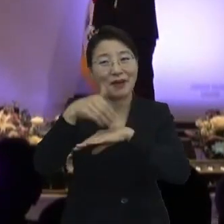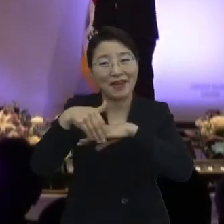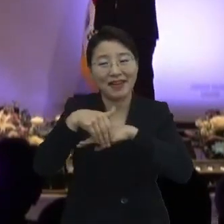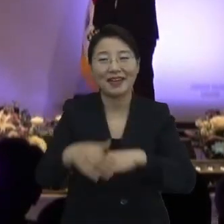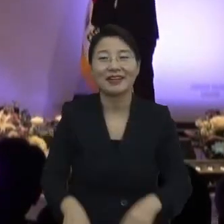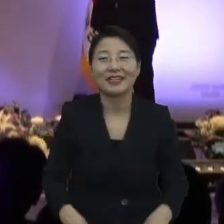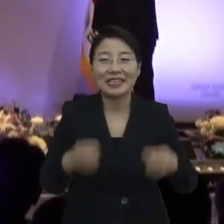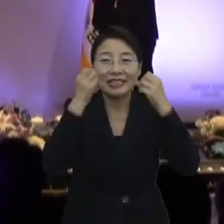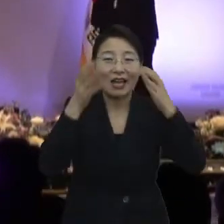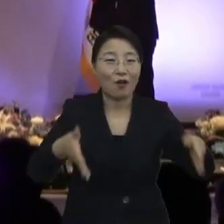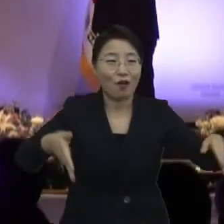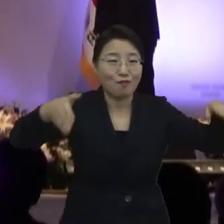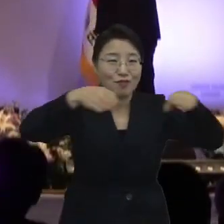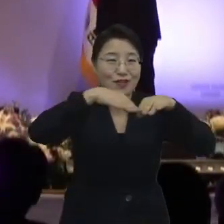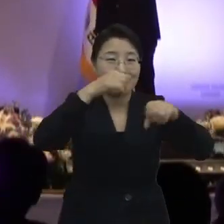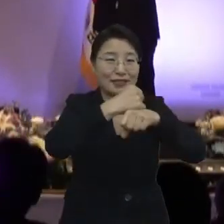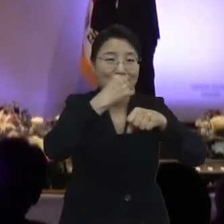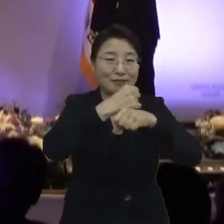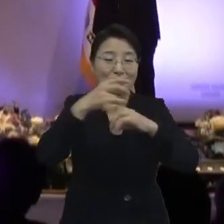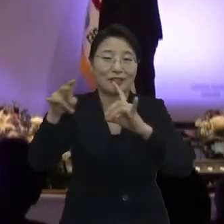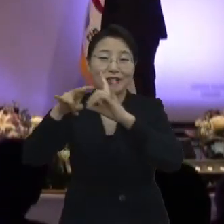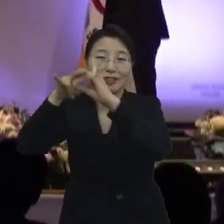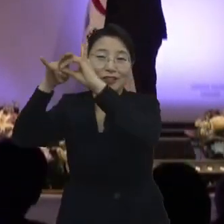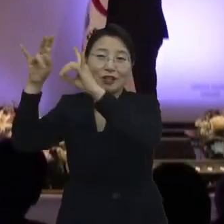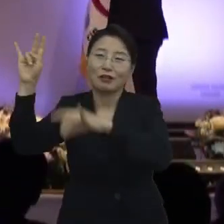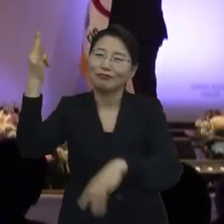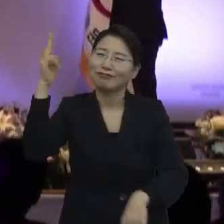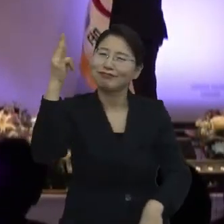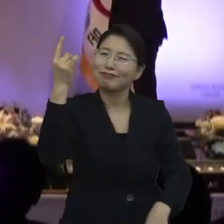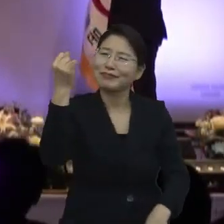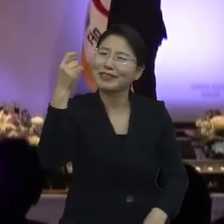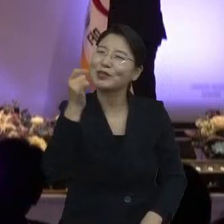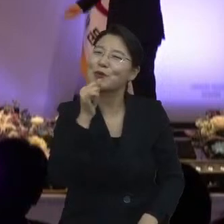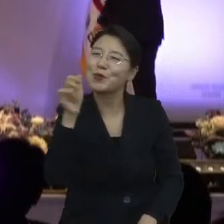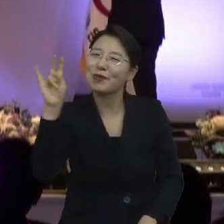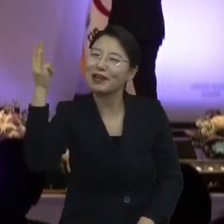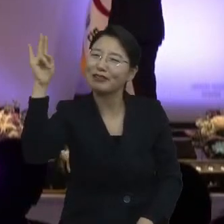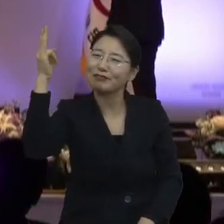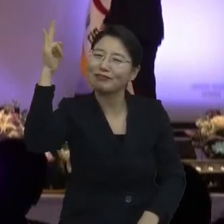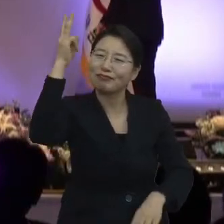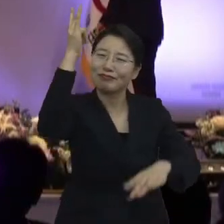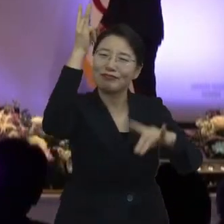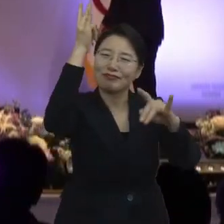위에 이 버티포트가, 이제 헬리포트 같은 게 들어가야 되겠죠.